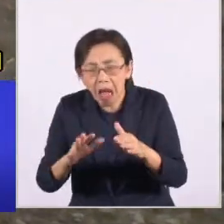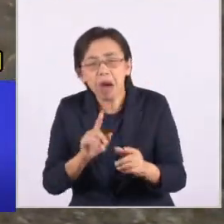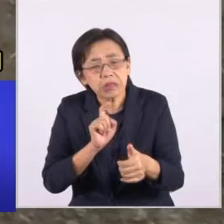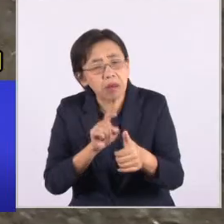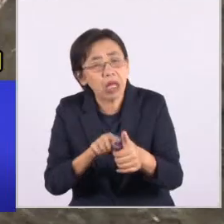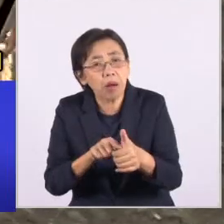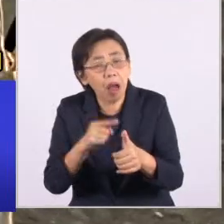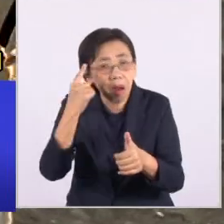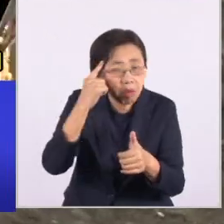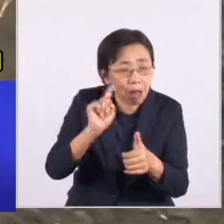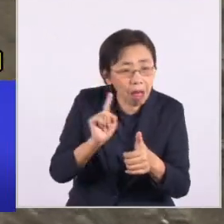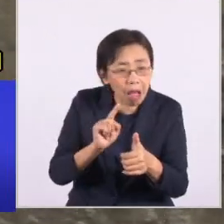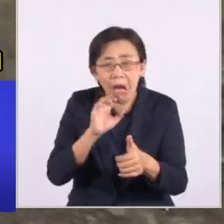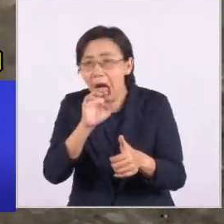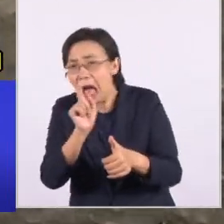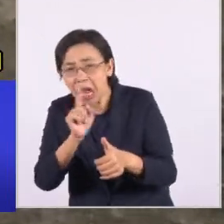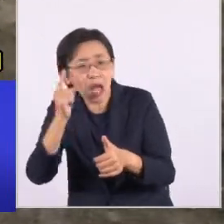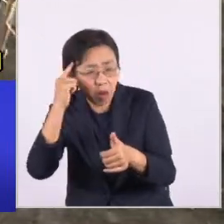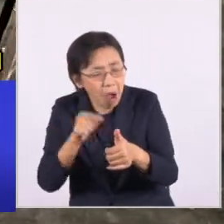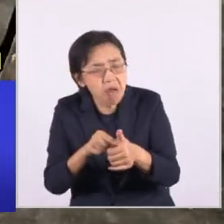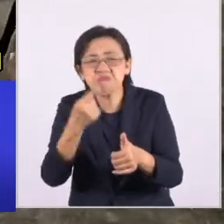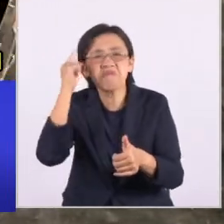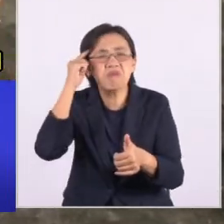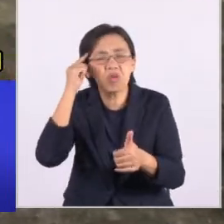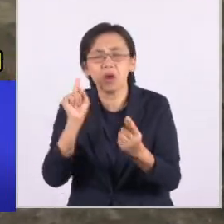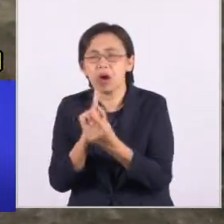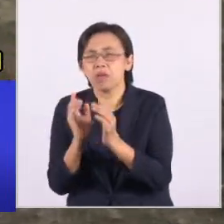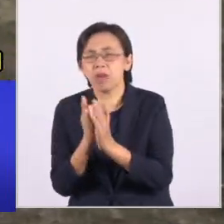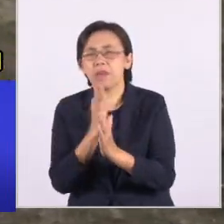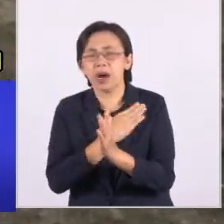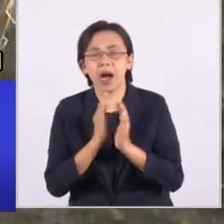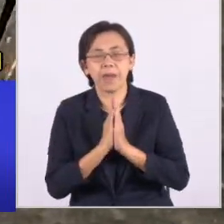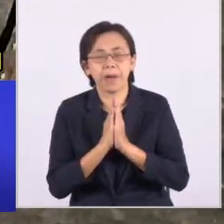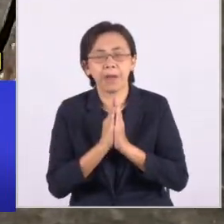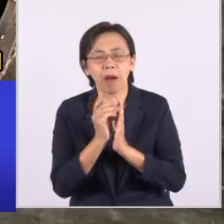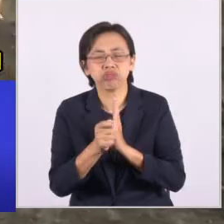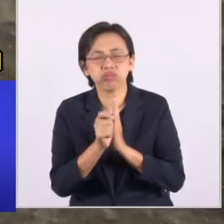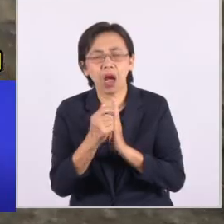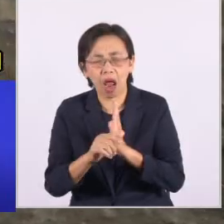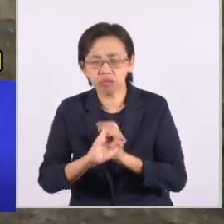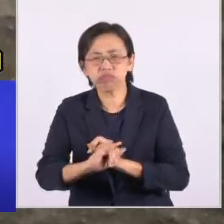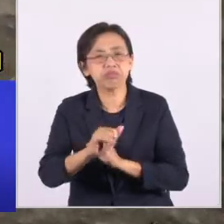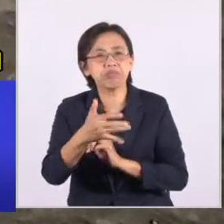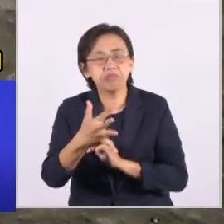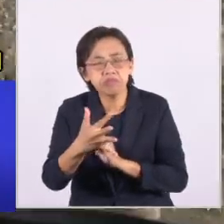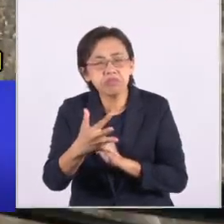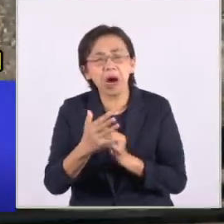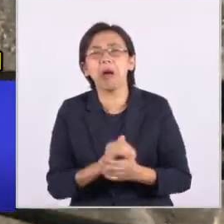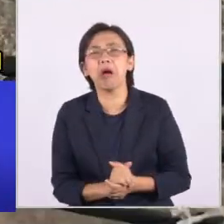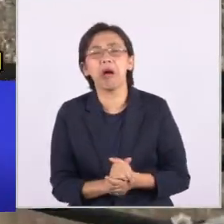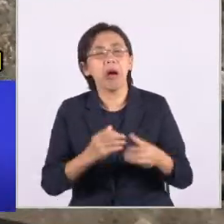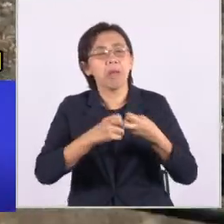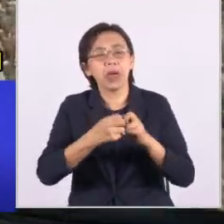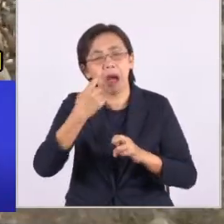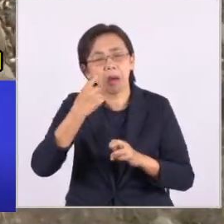ก็ไม่รู้ตัวว่าทำอะไรไปก่อนหน้านี้พาไปหาพระอาจารย์ที่นับถือทำพิธีที่วัดที่โรงเรียนก็ยังไม่ดีขึ้นยังมีอาการแบบนี้เรื่อยม